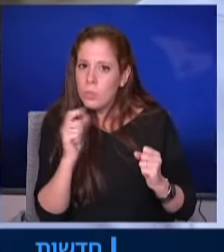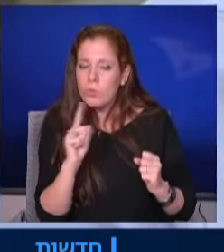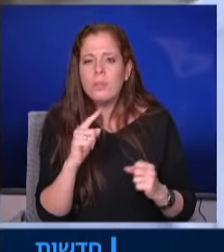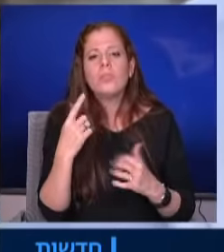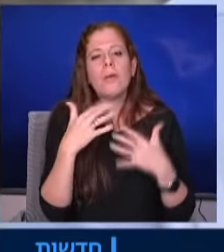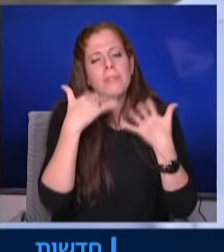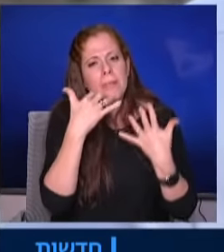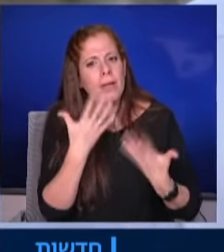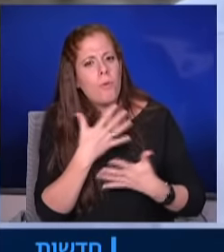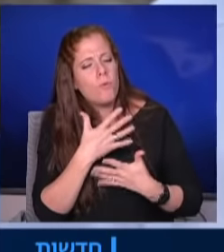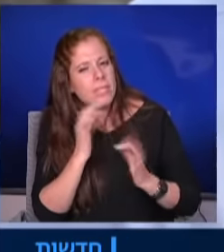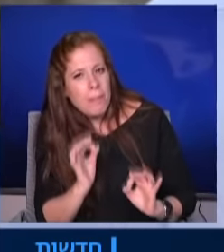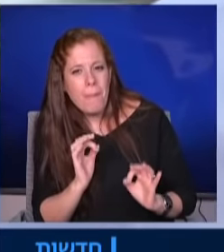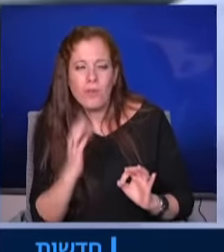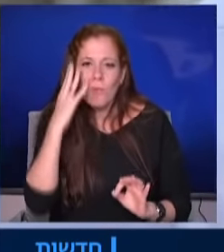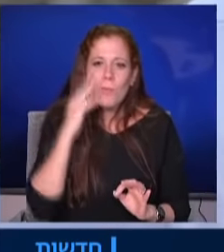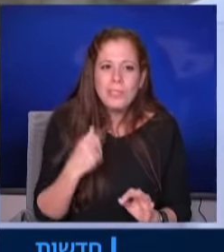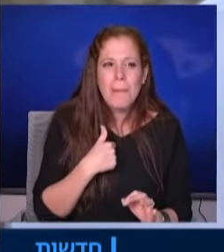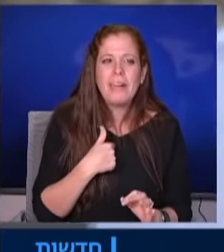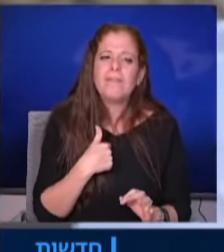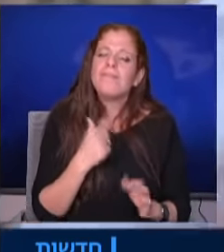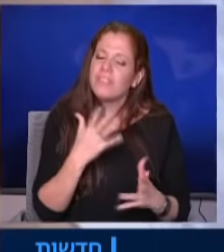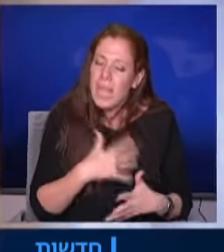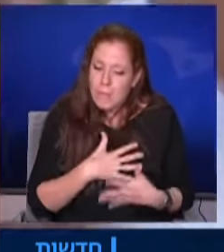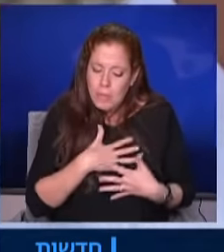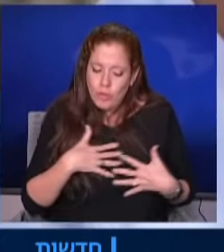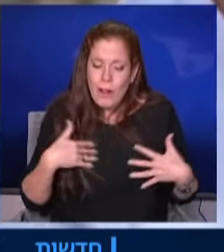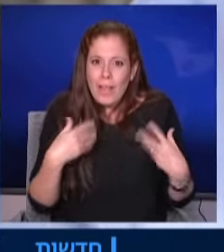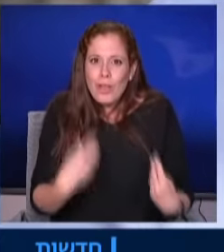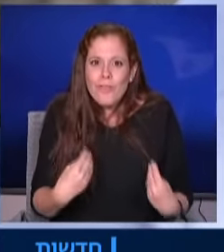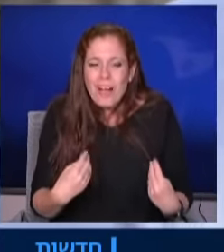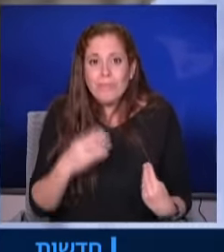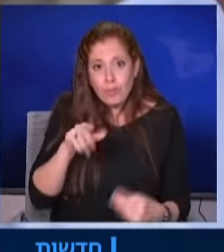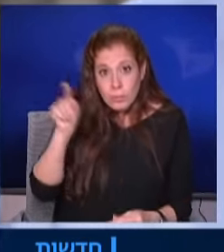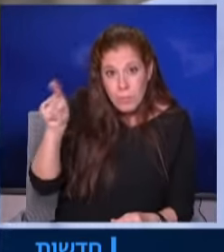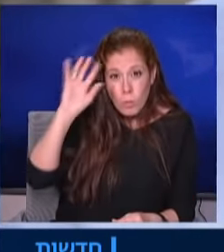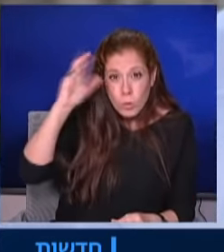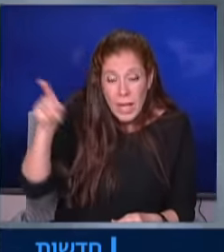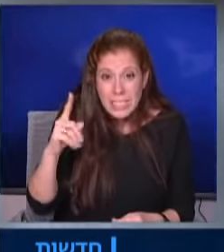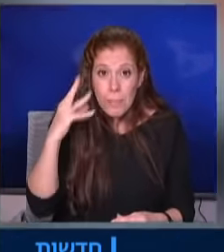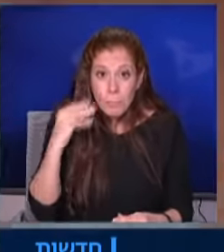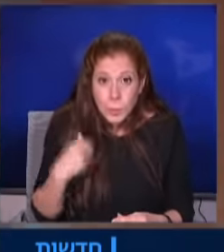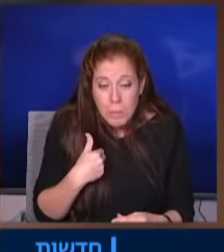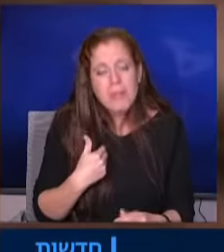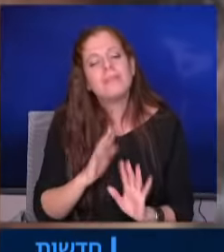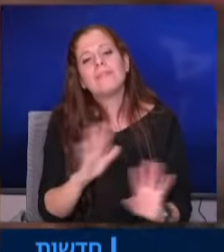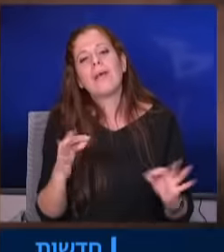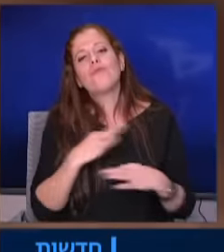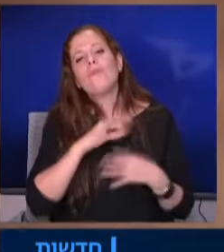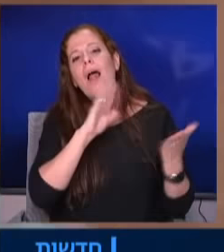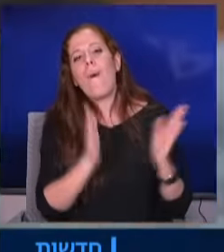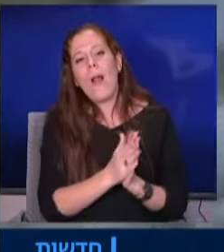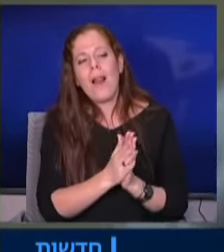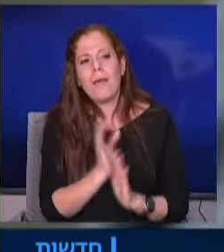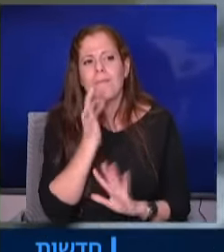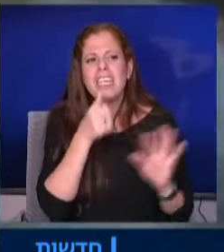עם זה וכמה הוא מבסוט עליי וכמה... וזה היה ממלא אותי. שגיא, המשוגע הזה מבסוט עליי, זה היה בשבילי הכל. מגיל 6,